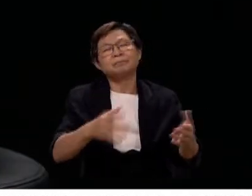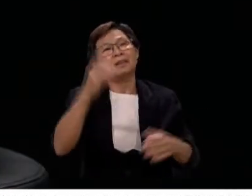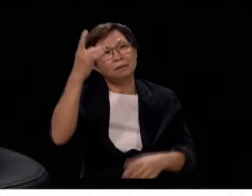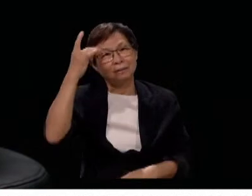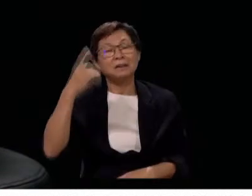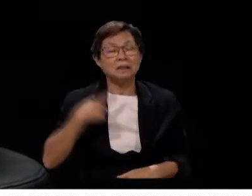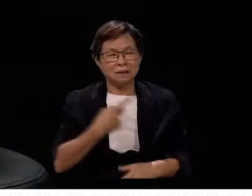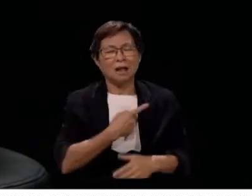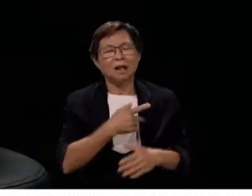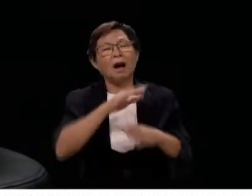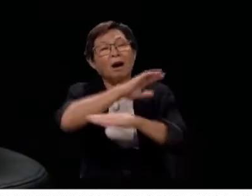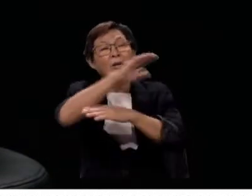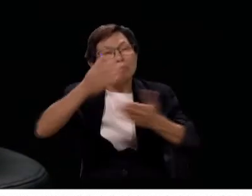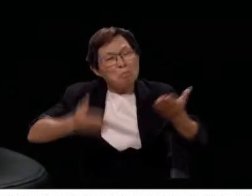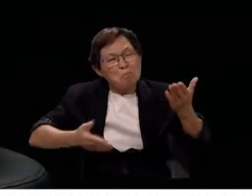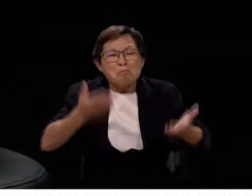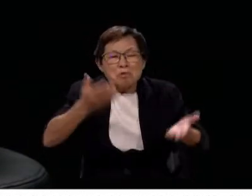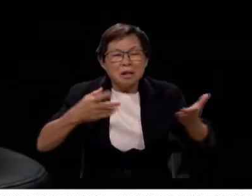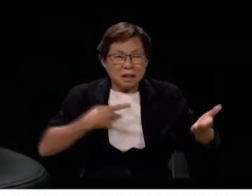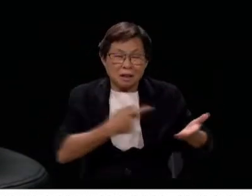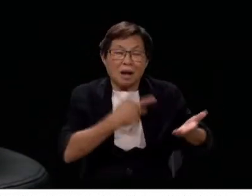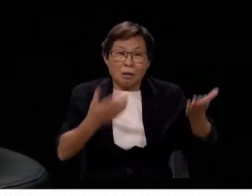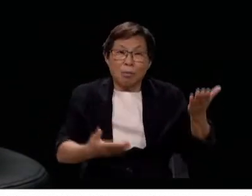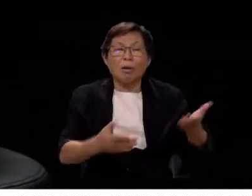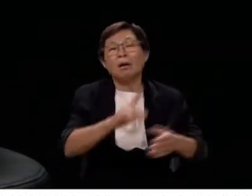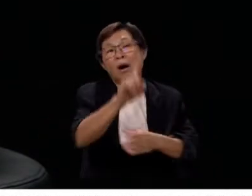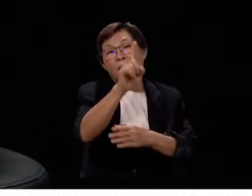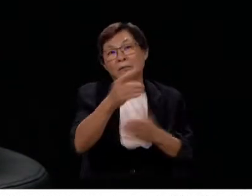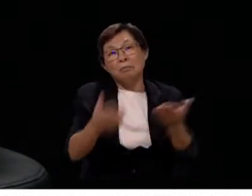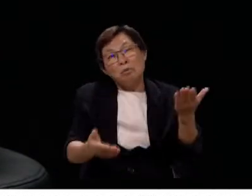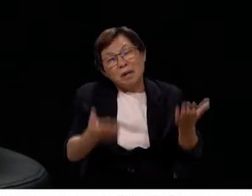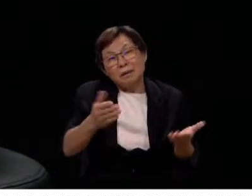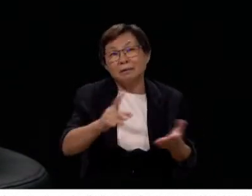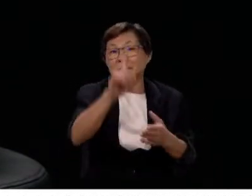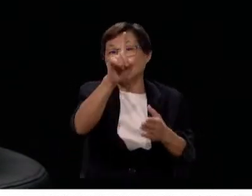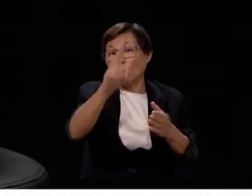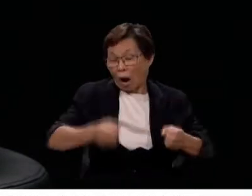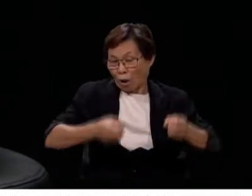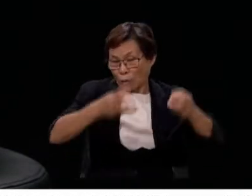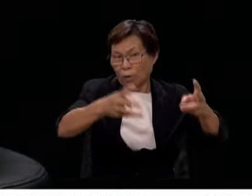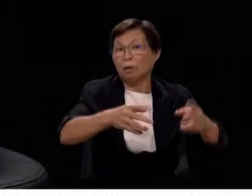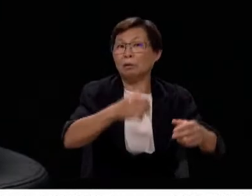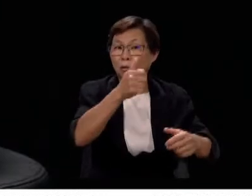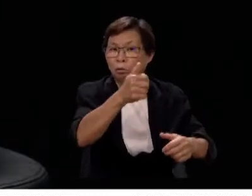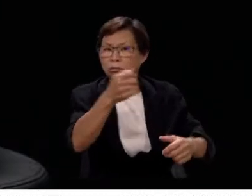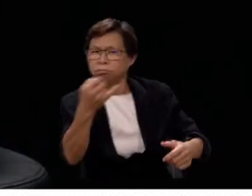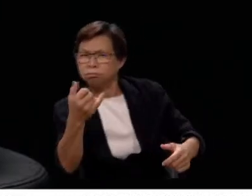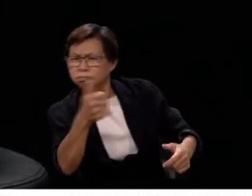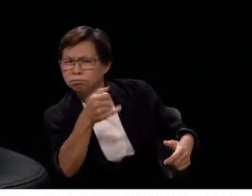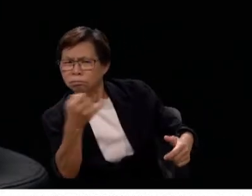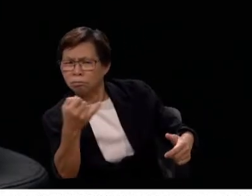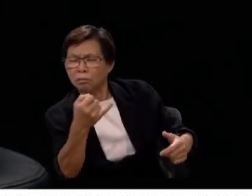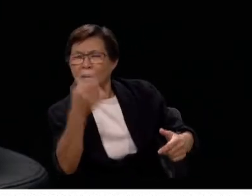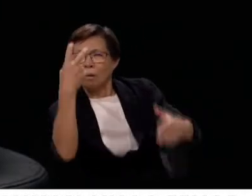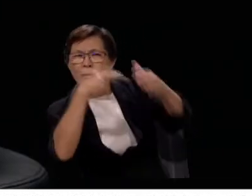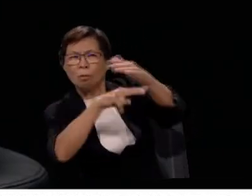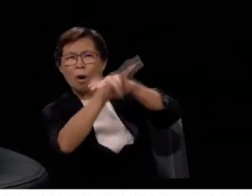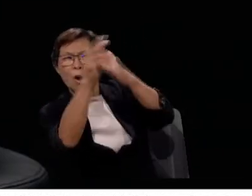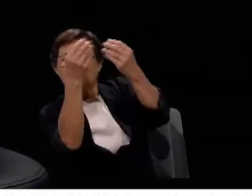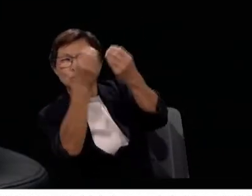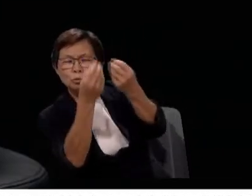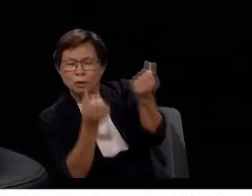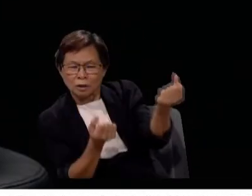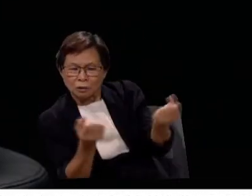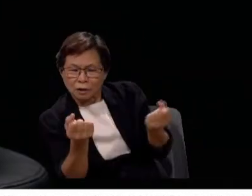adalah pengunduran sebaiknya penentuan sama aja 100 hwe itu bye ataupun tidak data berdasarkan penjualan berefek